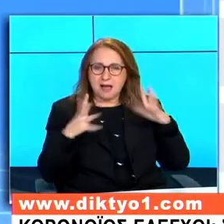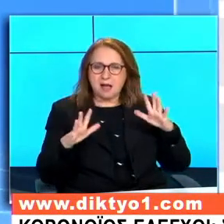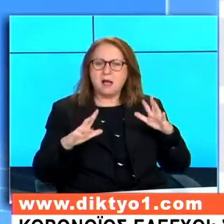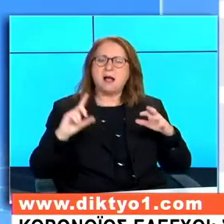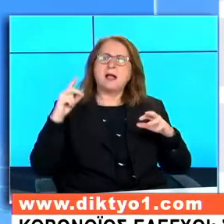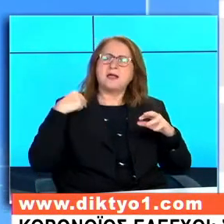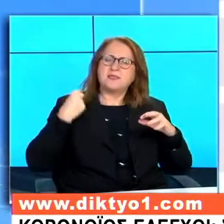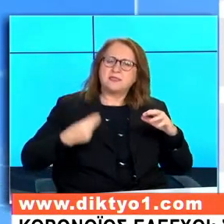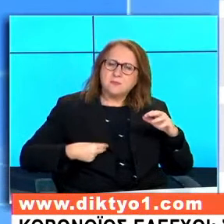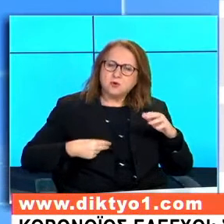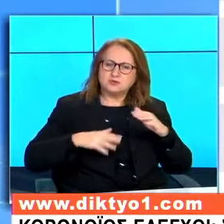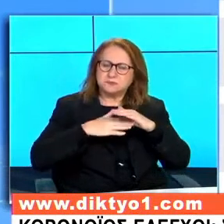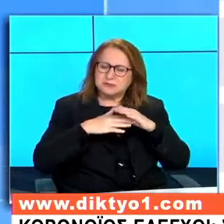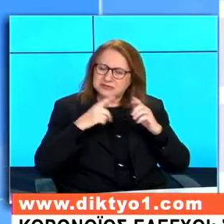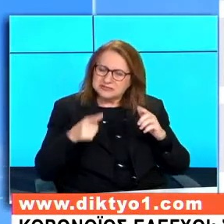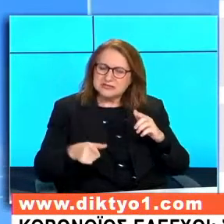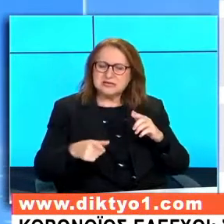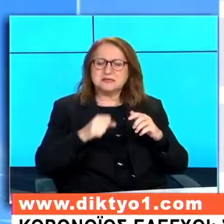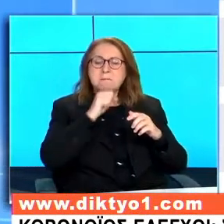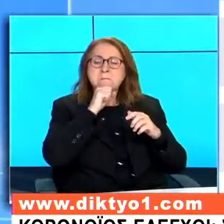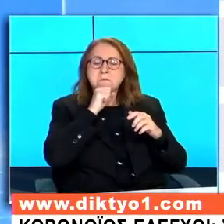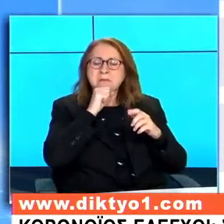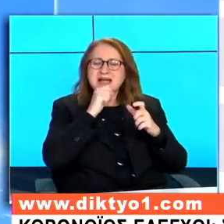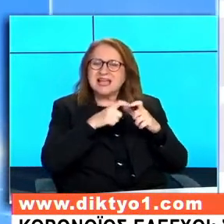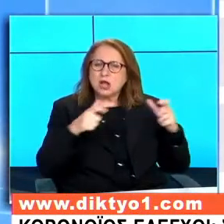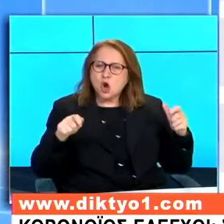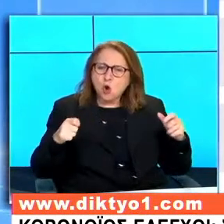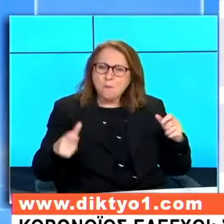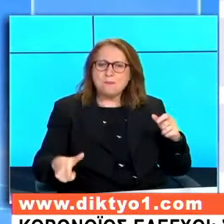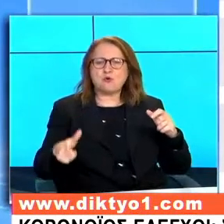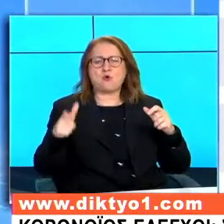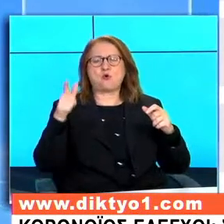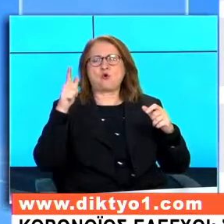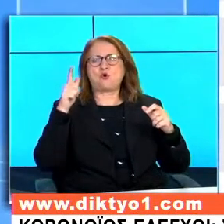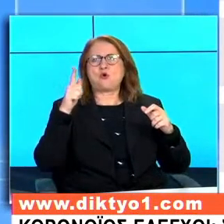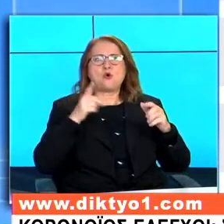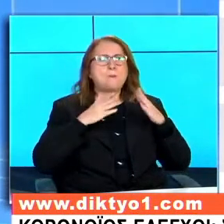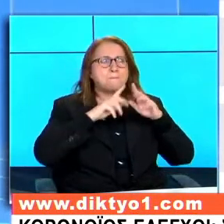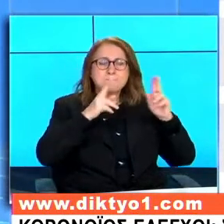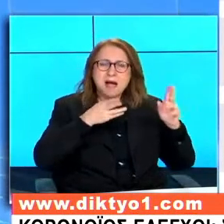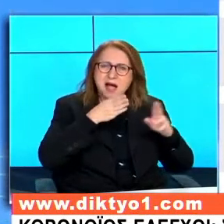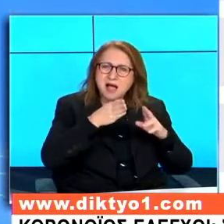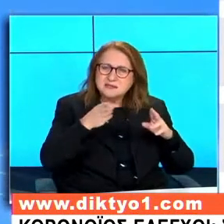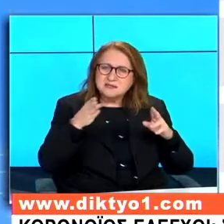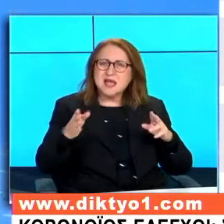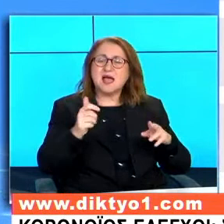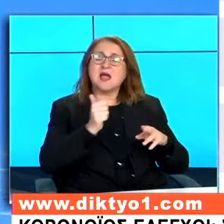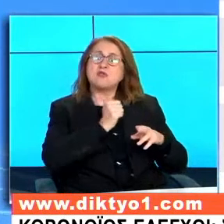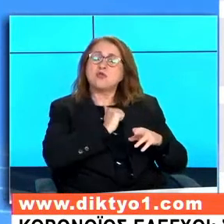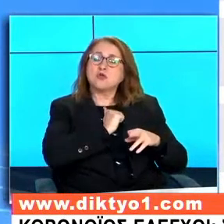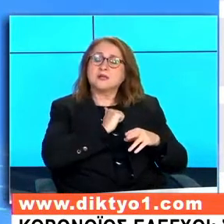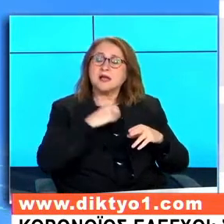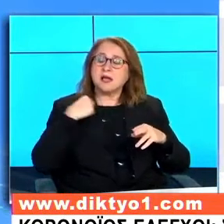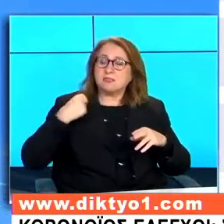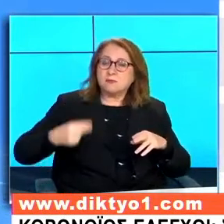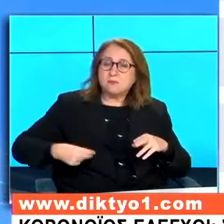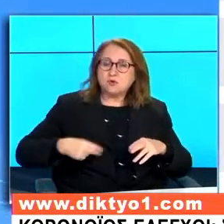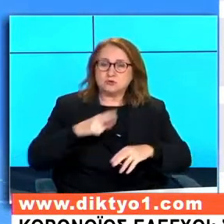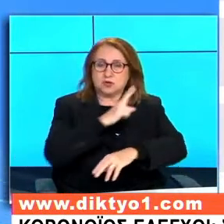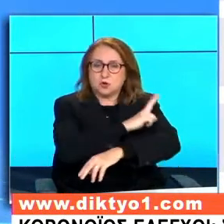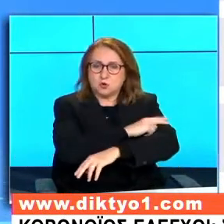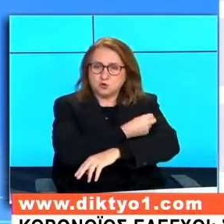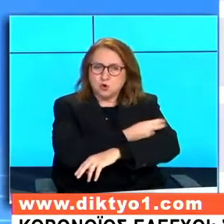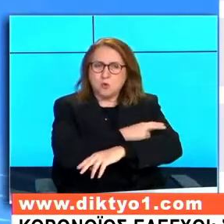δημόσιους φορείς, μονάδες φροντίδας και φιλοξενίας ηλικιωμένων, προνοιακές δομές, ιδιωτικά και δημόσια νοσοκομεία και άλλες